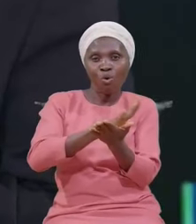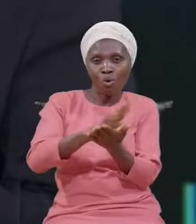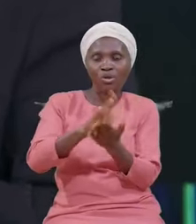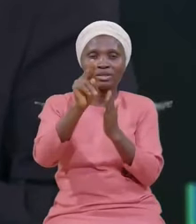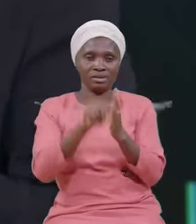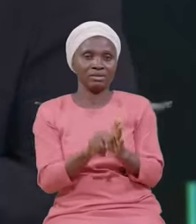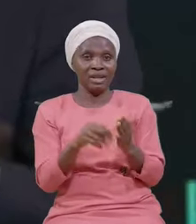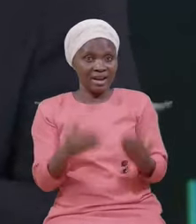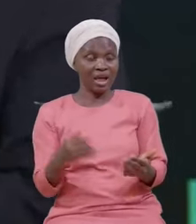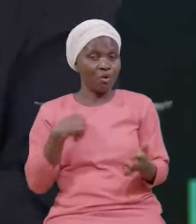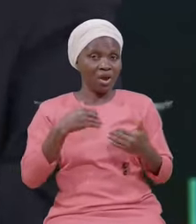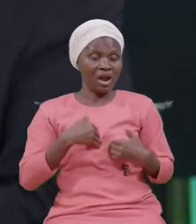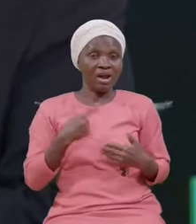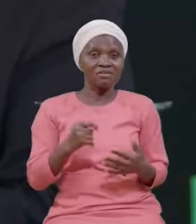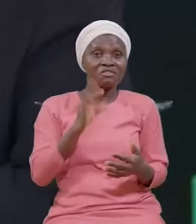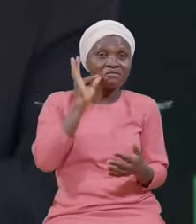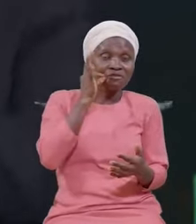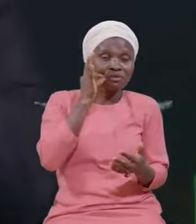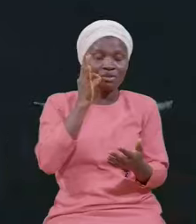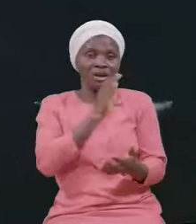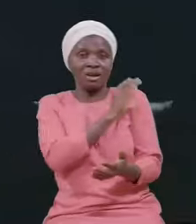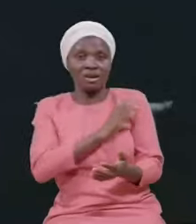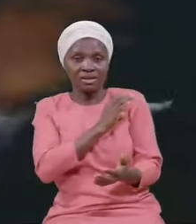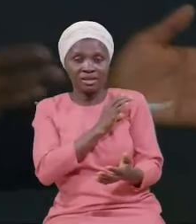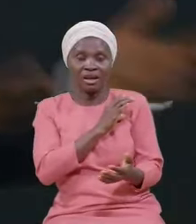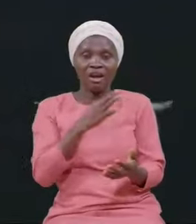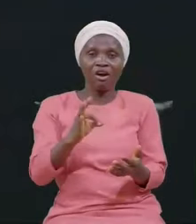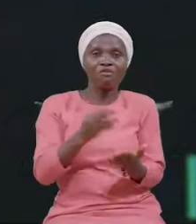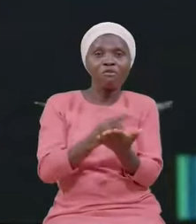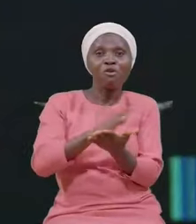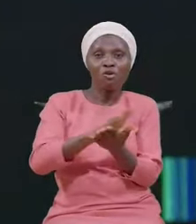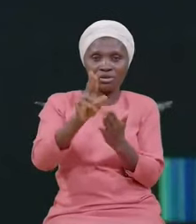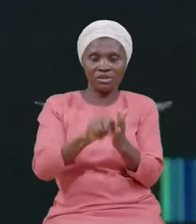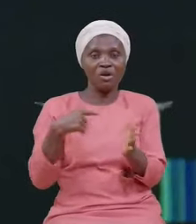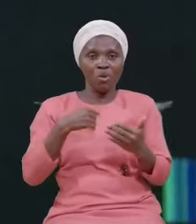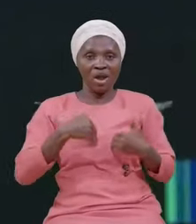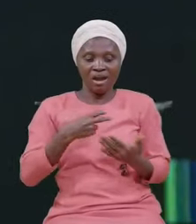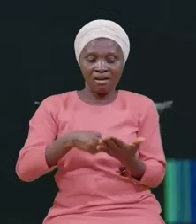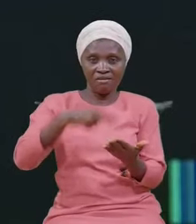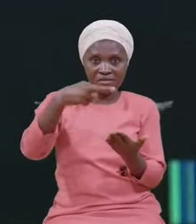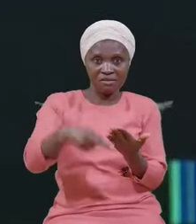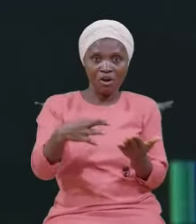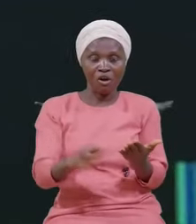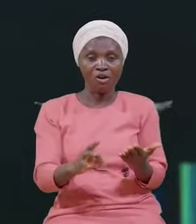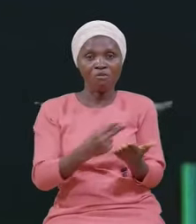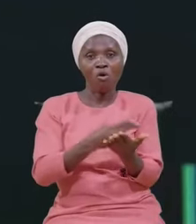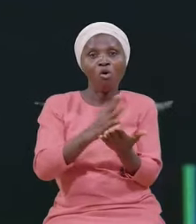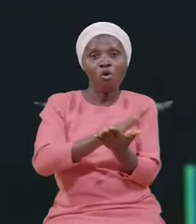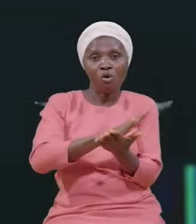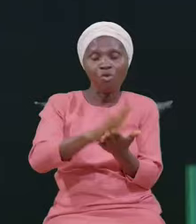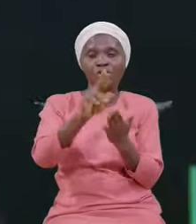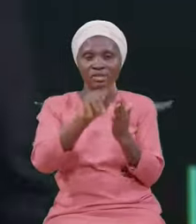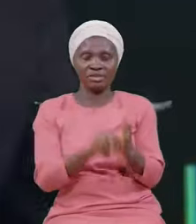Et vous avez le fruit de la sainteté. Vous avez les conséquences. Vous avez les résultats. Mais ce n'est pas